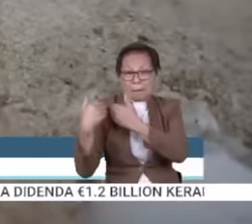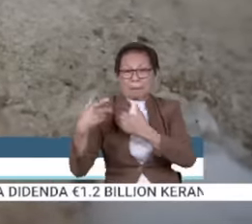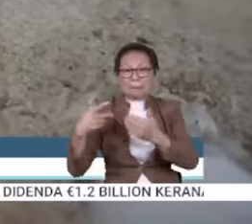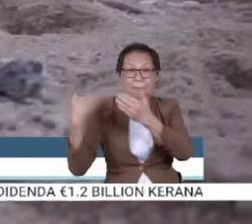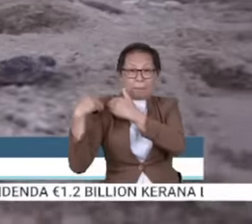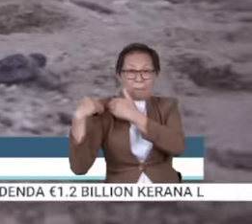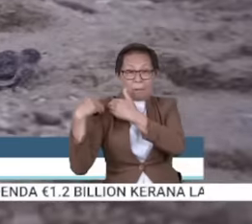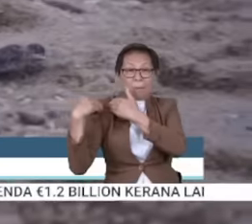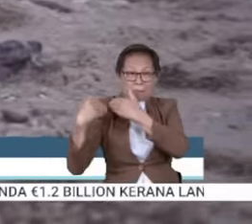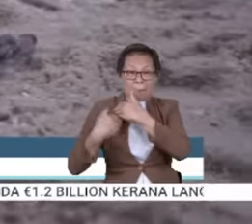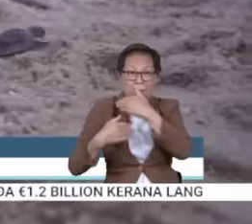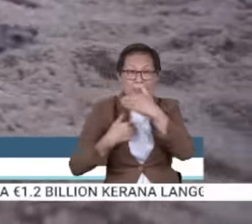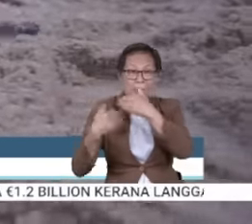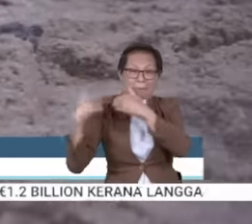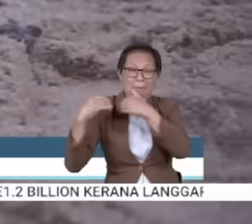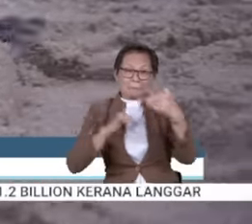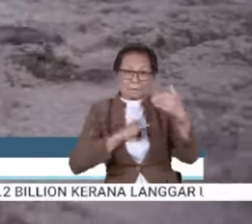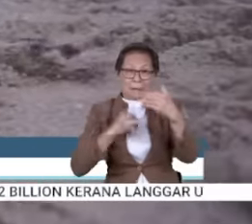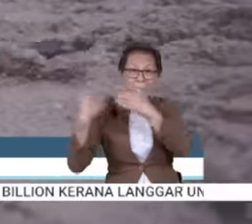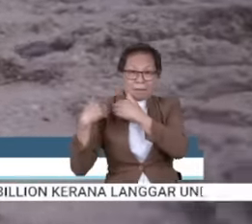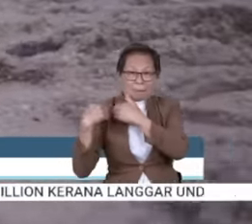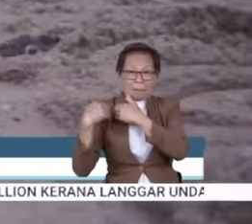di bawah